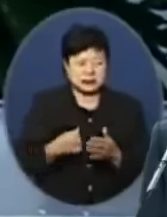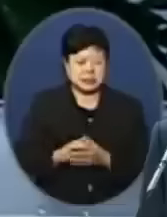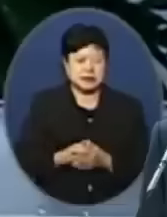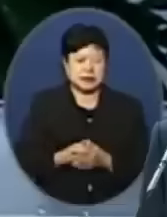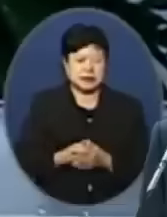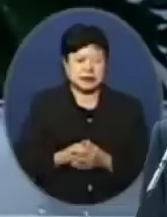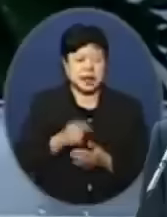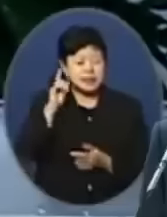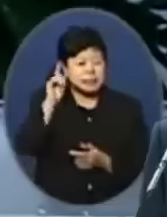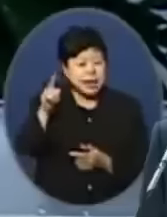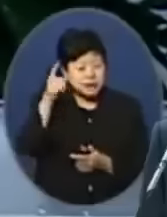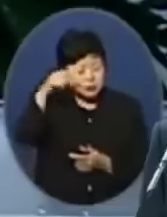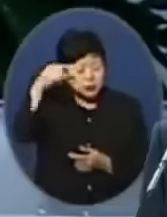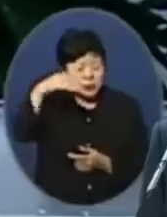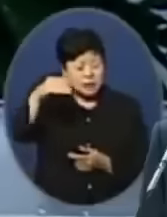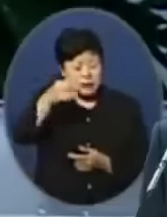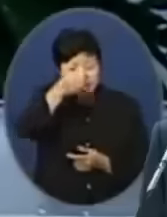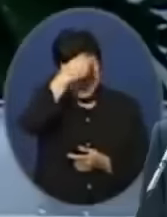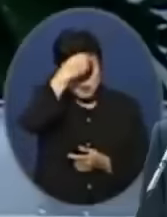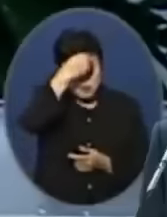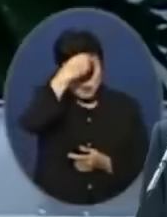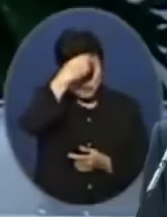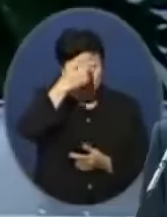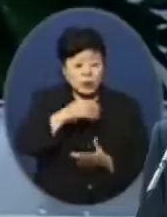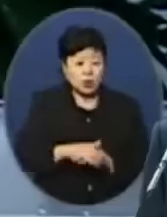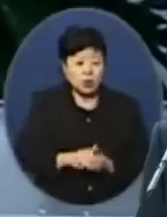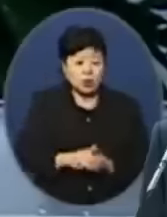옛 소련의 기독교를